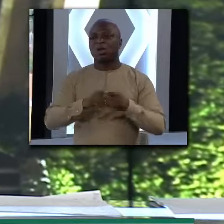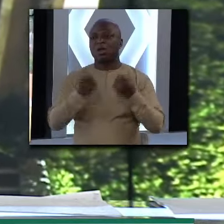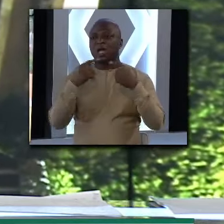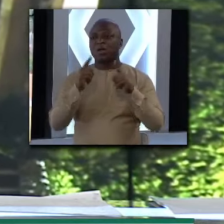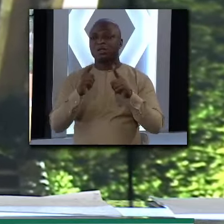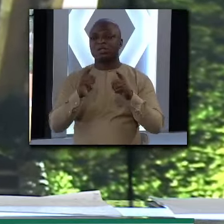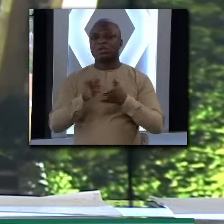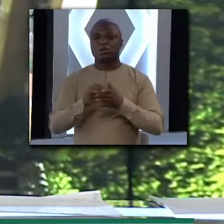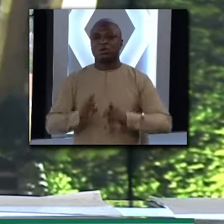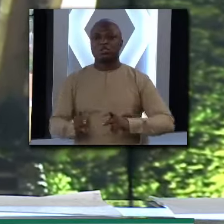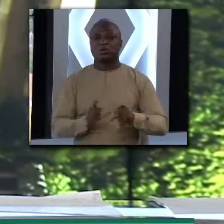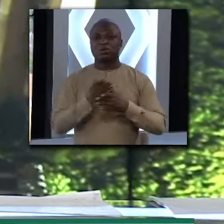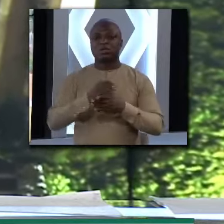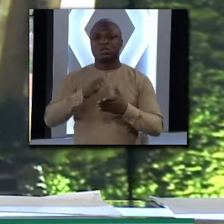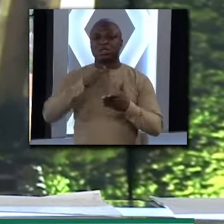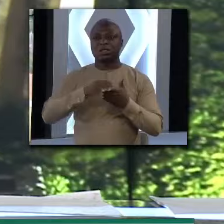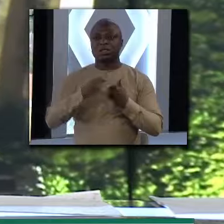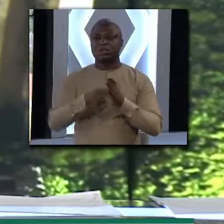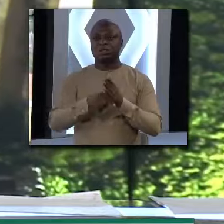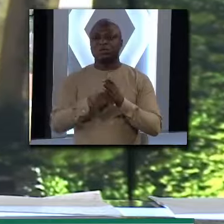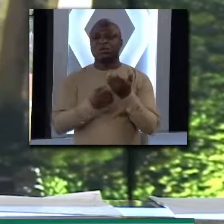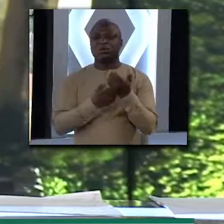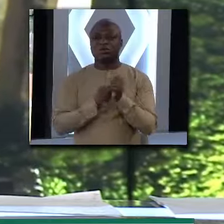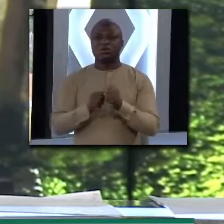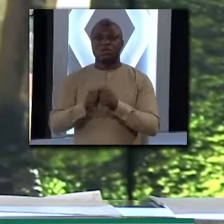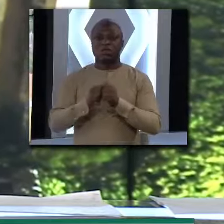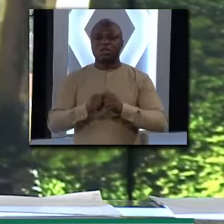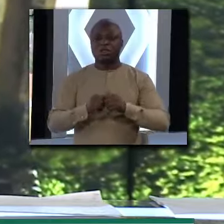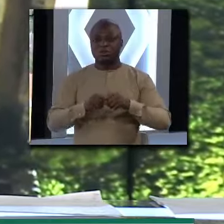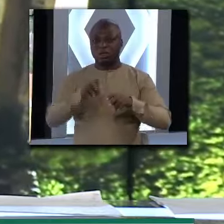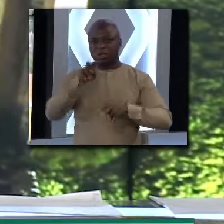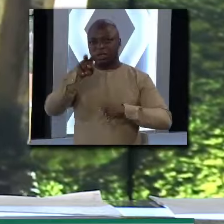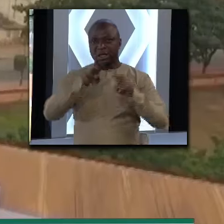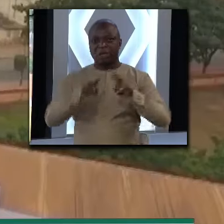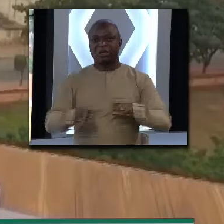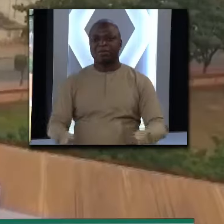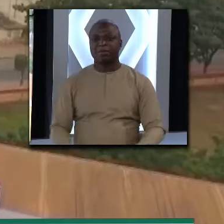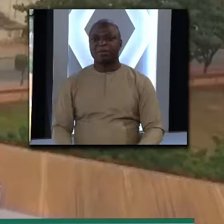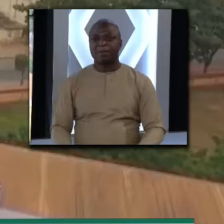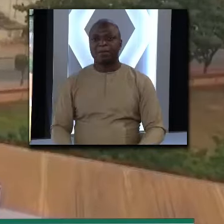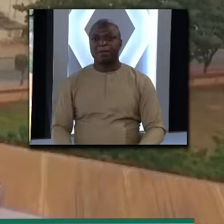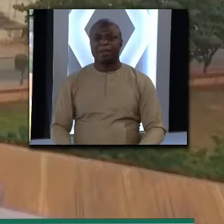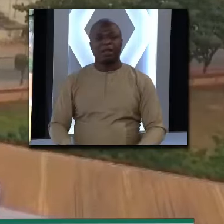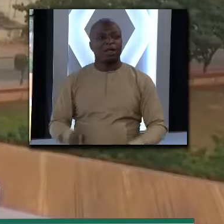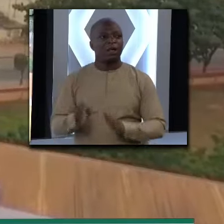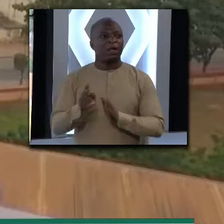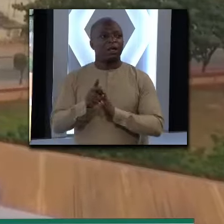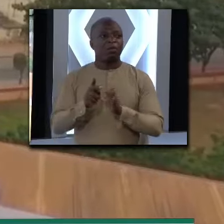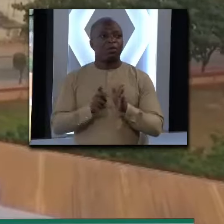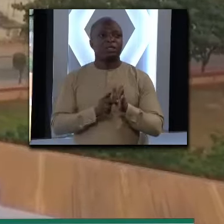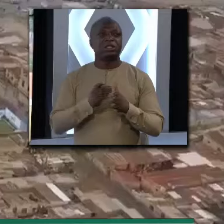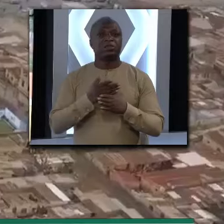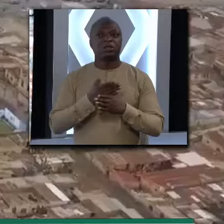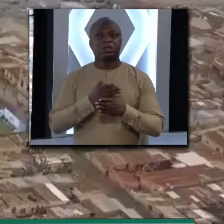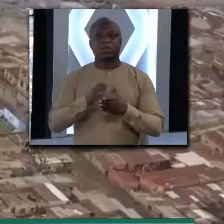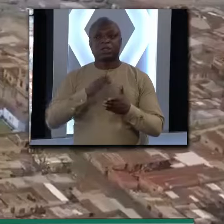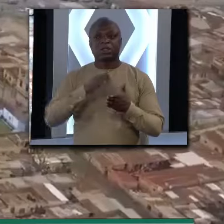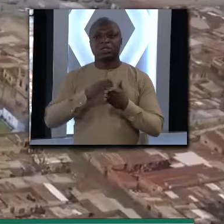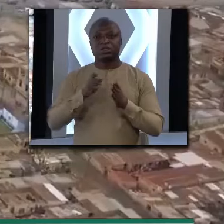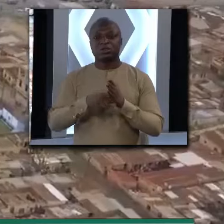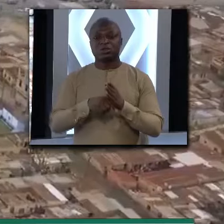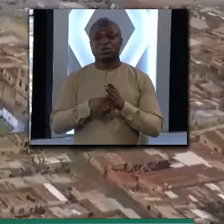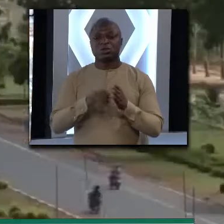le processus de décentralisation. Carmen Madjé, à Capo. La politique de décentralisation doit